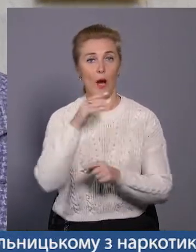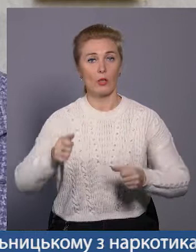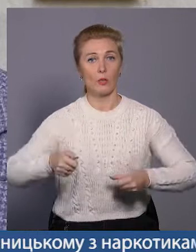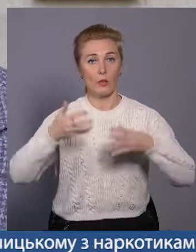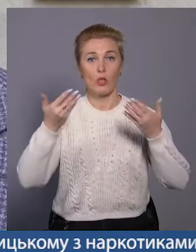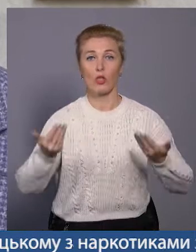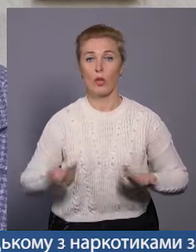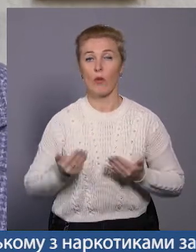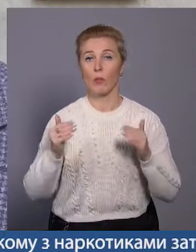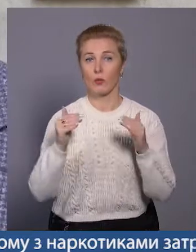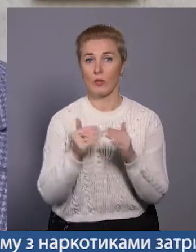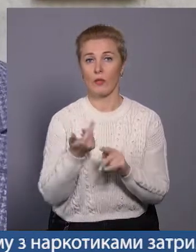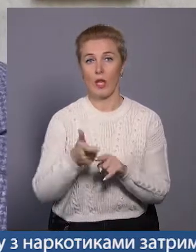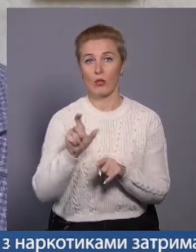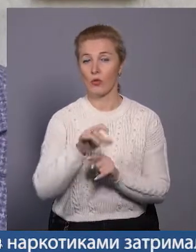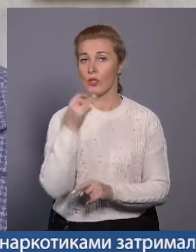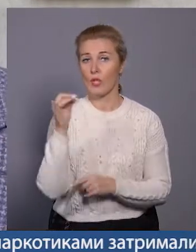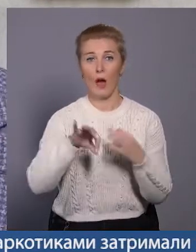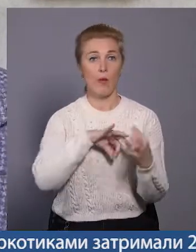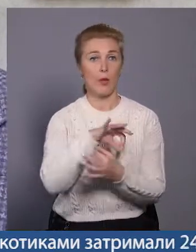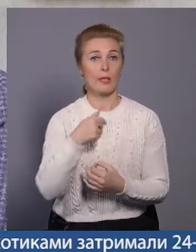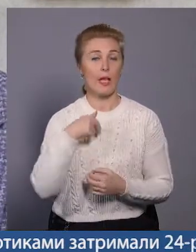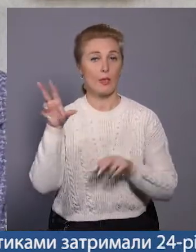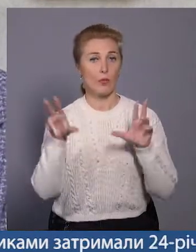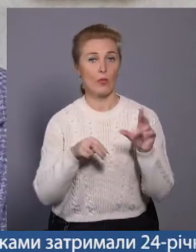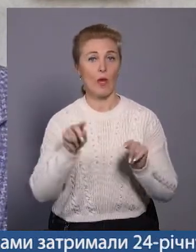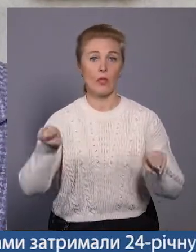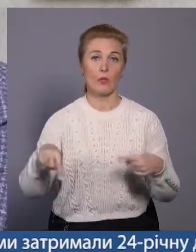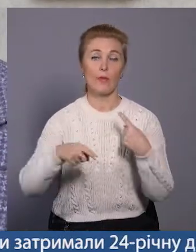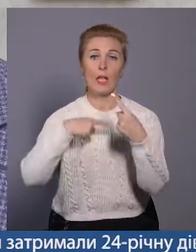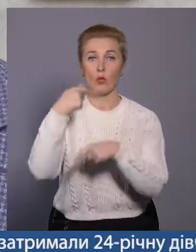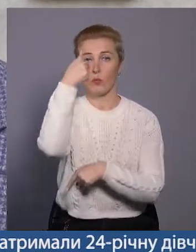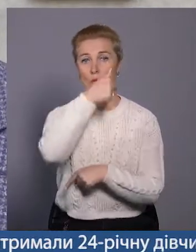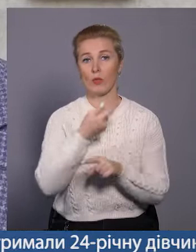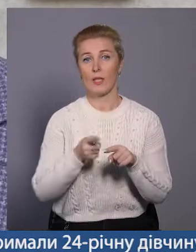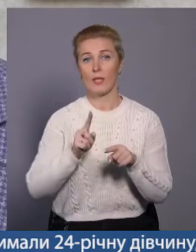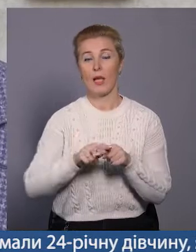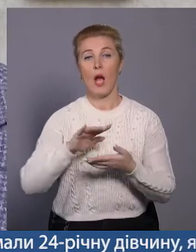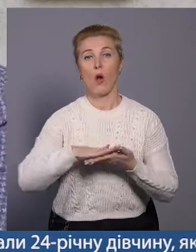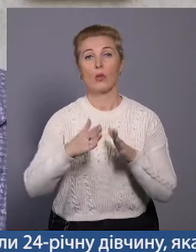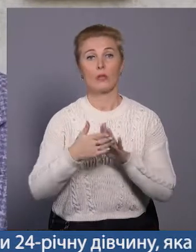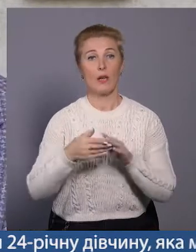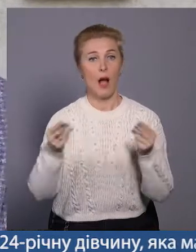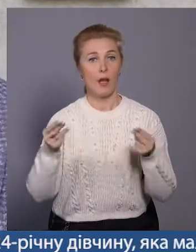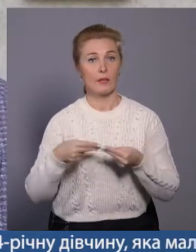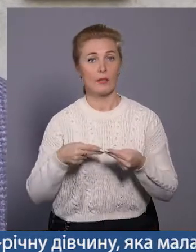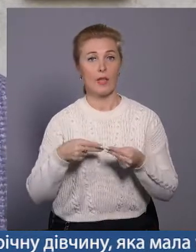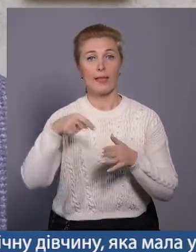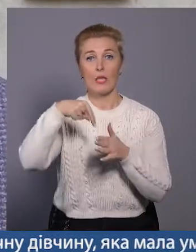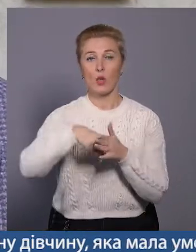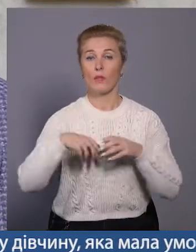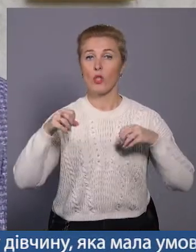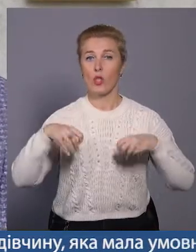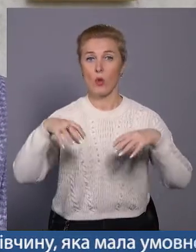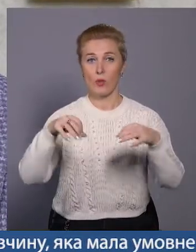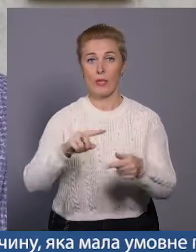житлових будинках. Ну і дуже цікавий проєкт, який, я сподіваюся, ми реалізуємо в наступному році, це ЕСКО-контракт на зовнішнє освітлення.